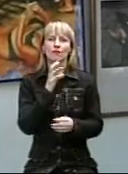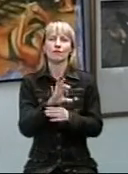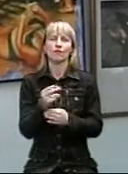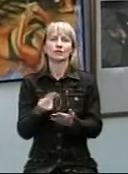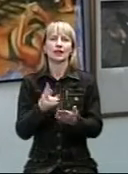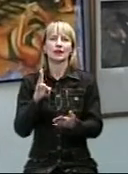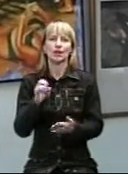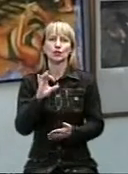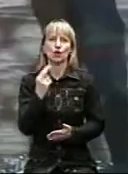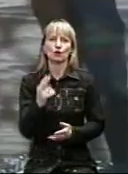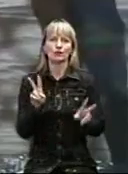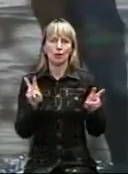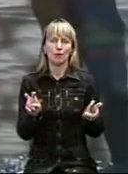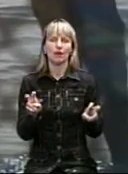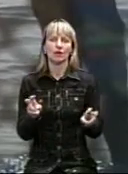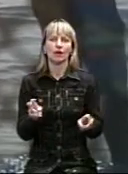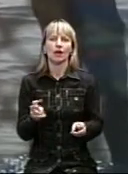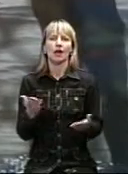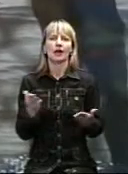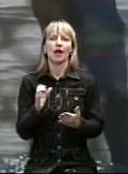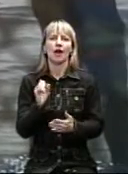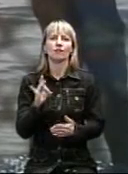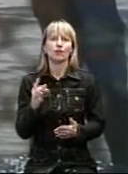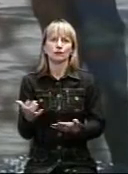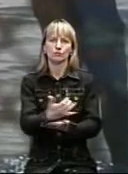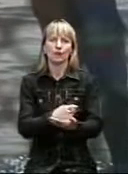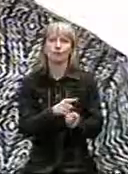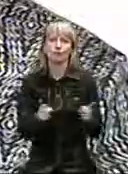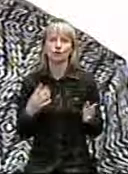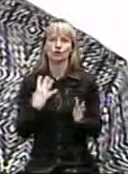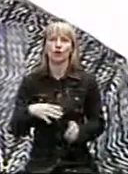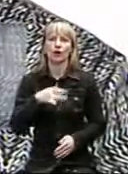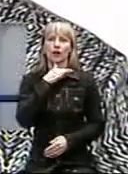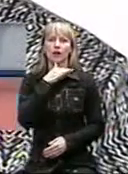на соціальну тематику, які автор збирав протягом 40 років.